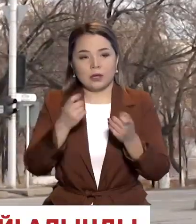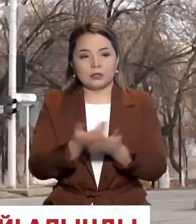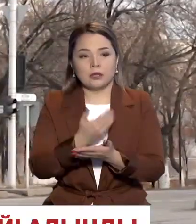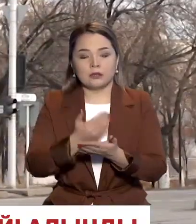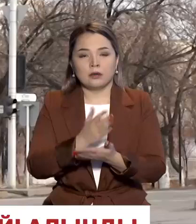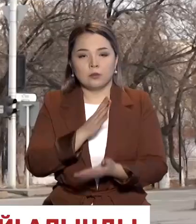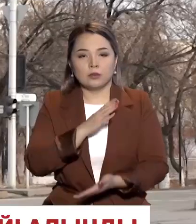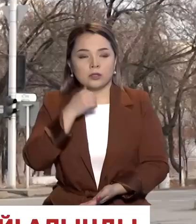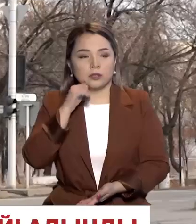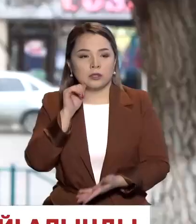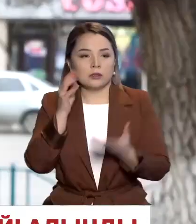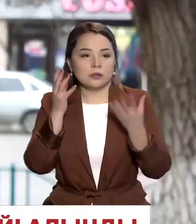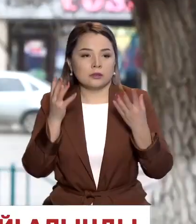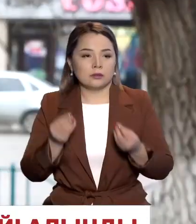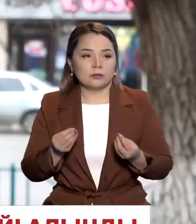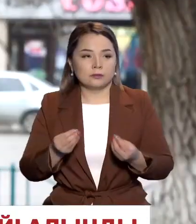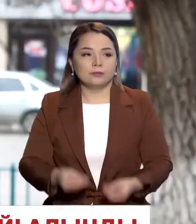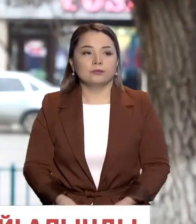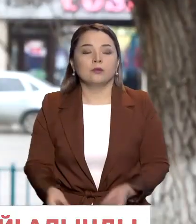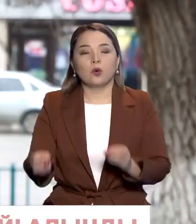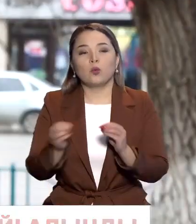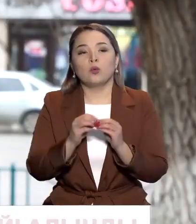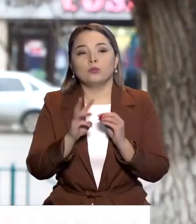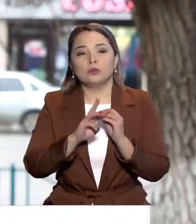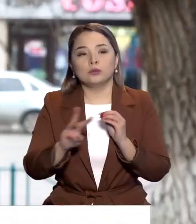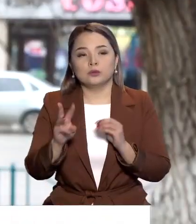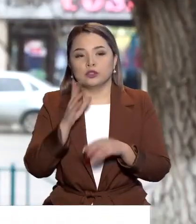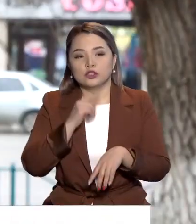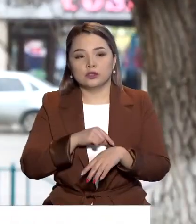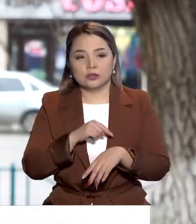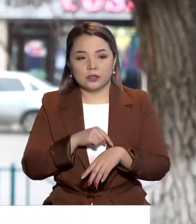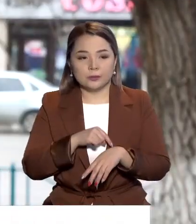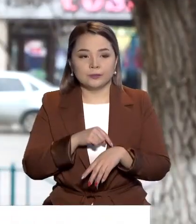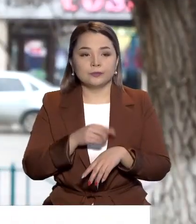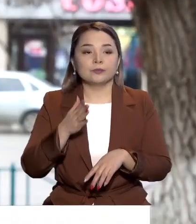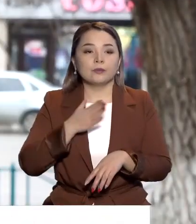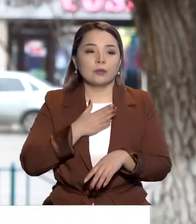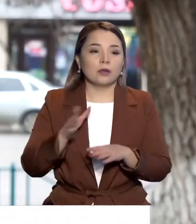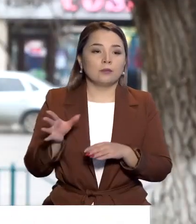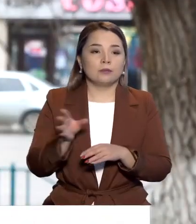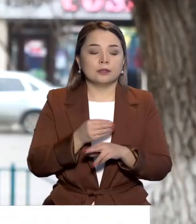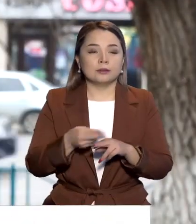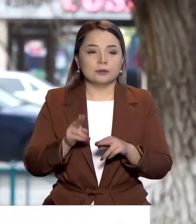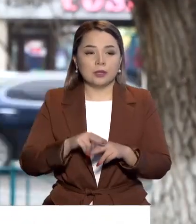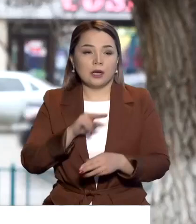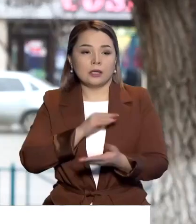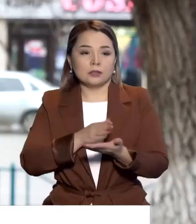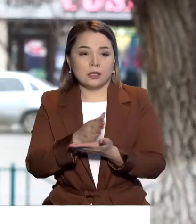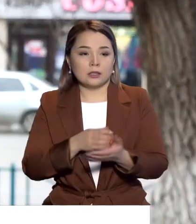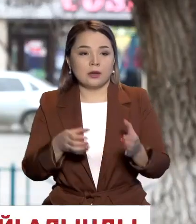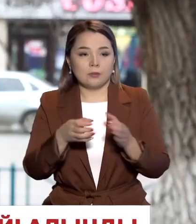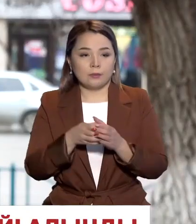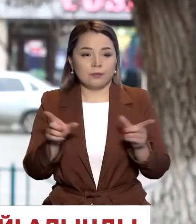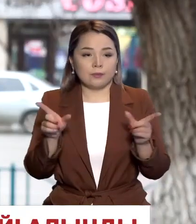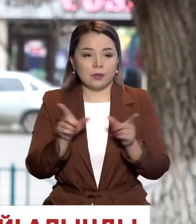түскен. 10 минуттың ішінде біз бәр